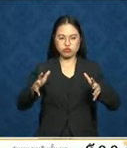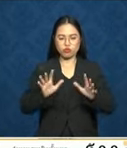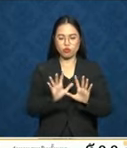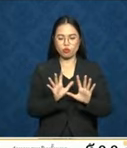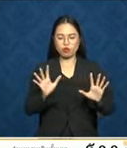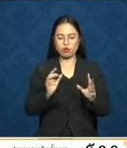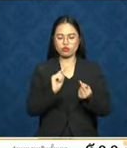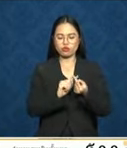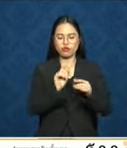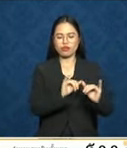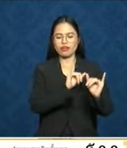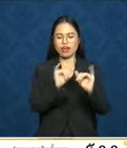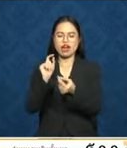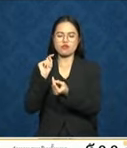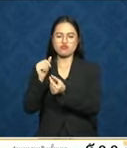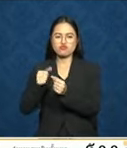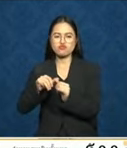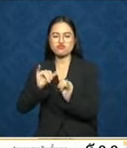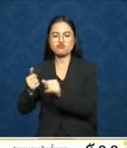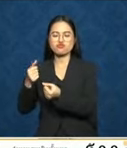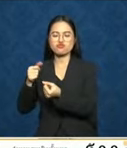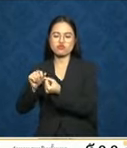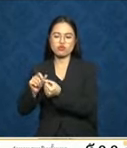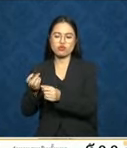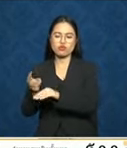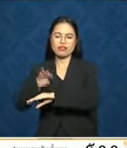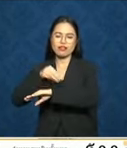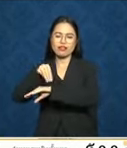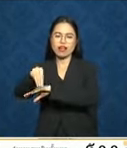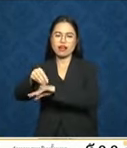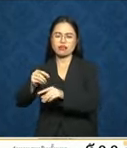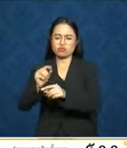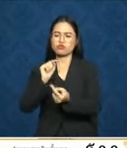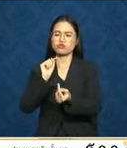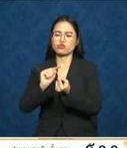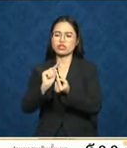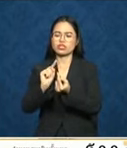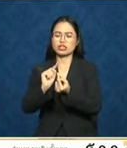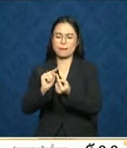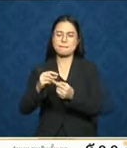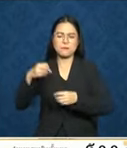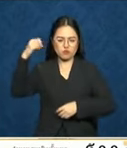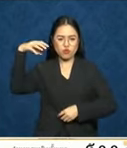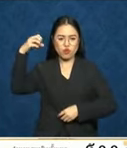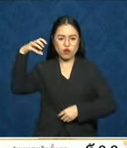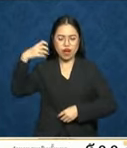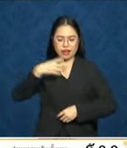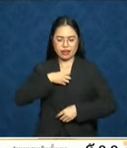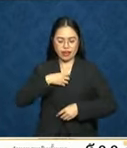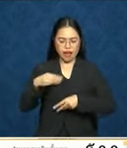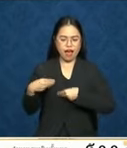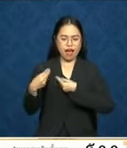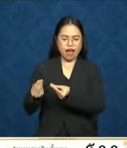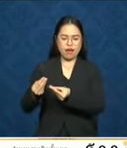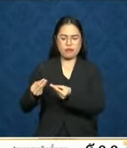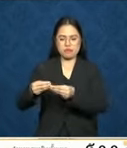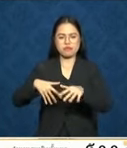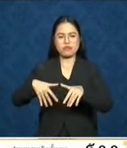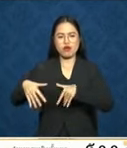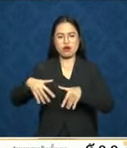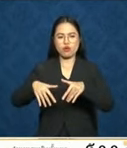ศัยตามทุ่งนาดังนั้นความต้องการการใช้ไฟฟ้าต้องตามมาค่ะการขยายเขตไฟฟ้าให้ประชาชนจึงเป็นเรื่องที่สำคั